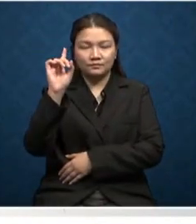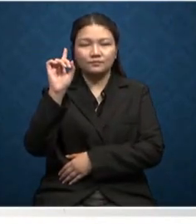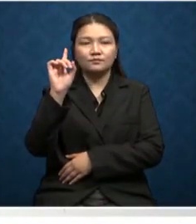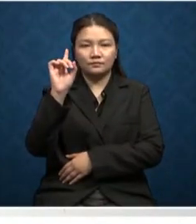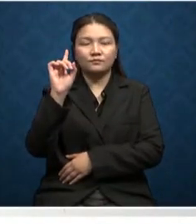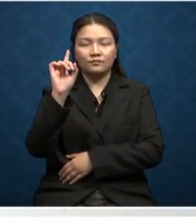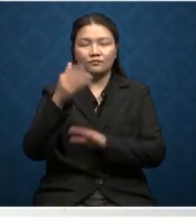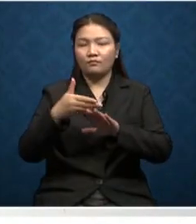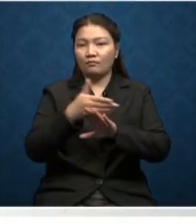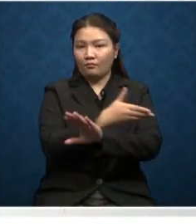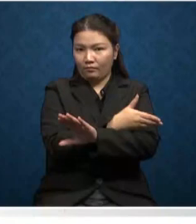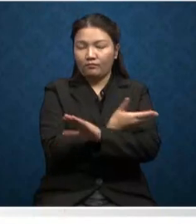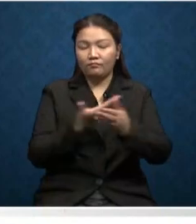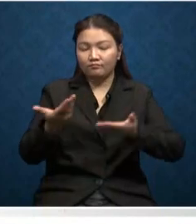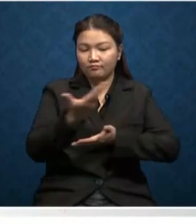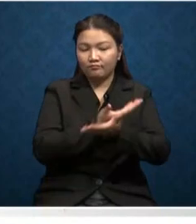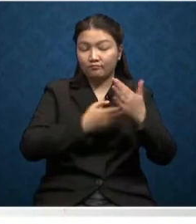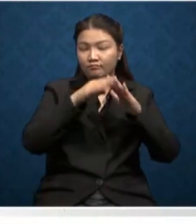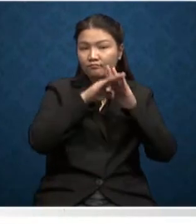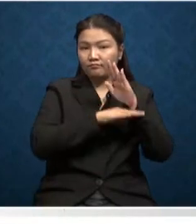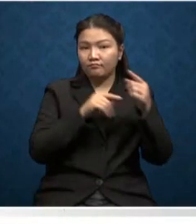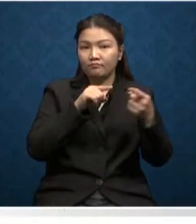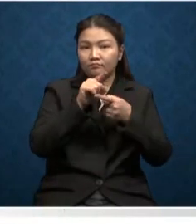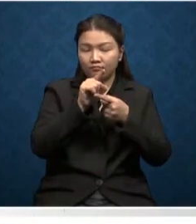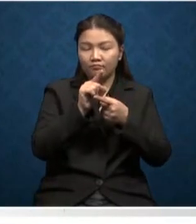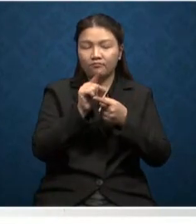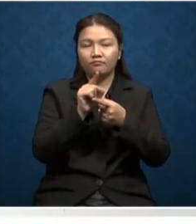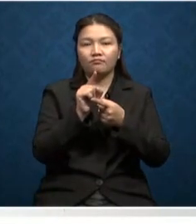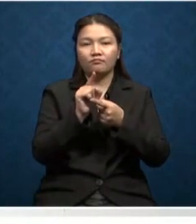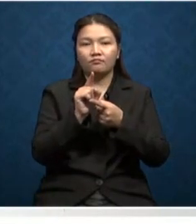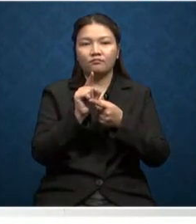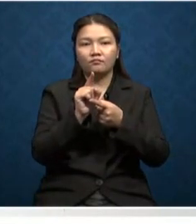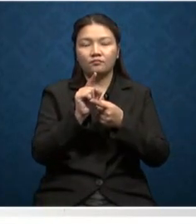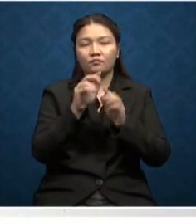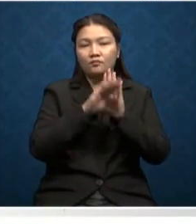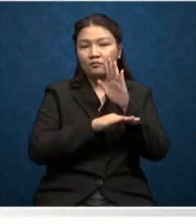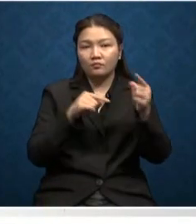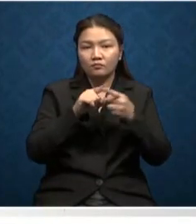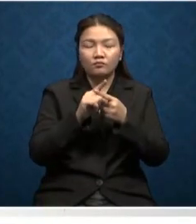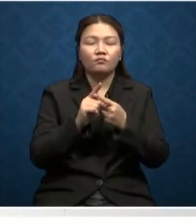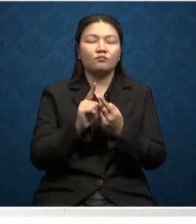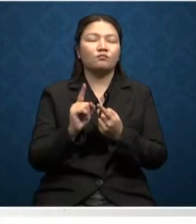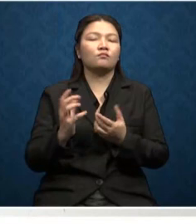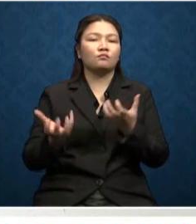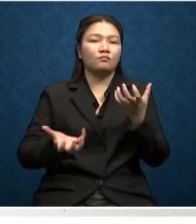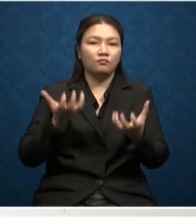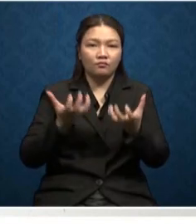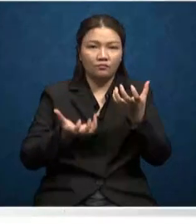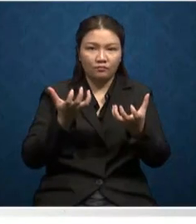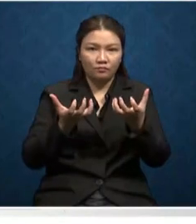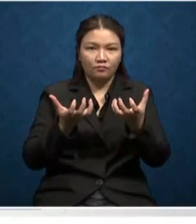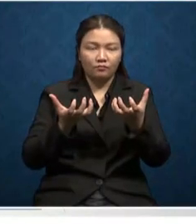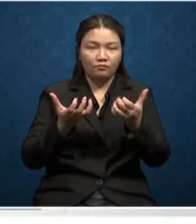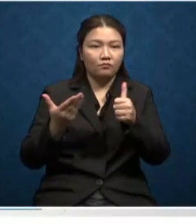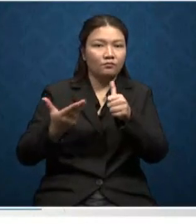าซึ่งตุลาการศาลปกครองสูงสุดดังนี้การได้ม